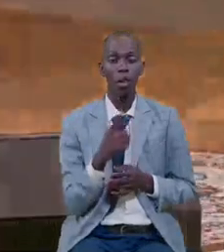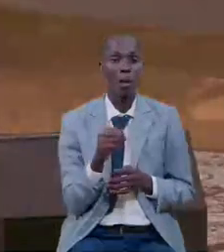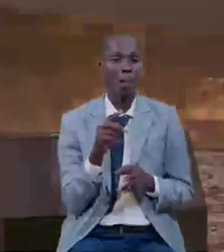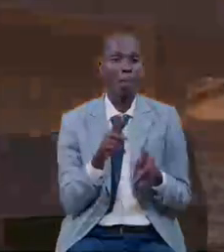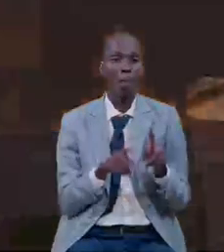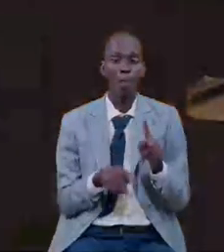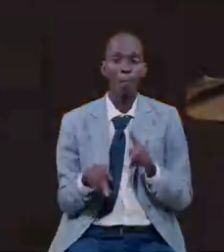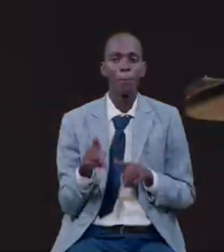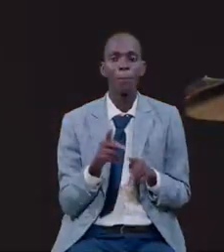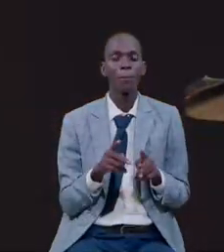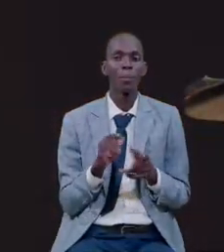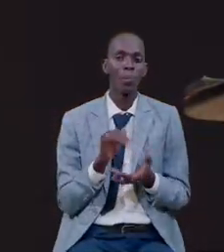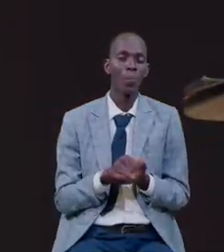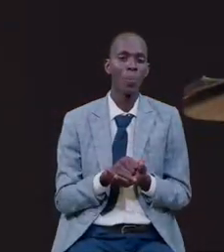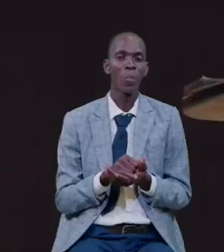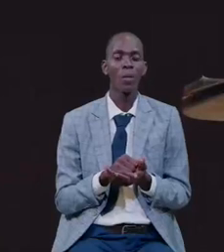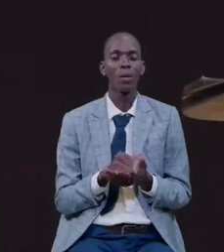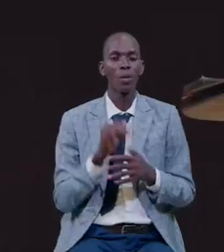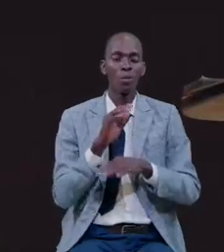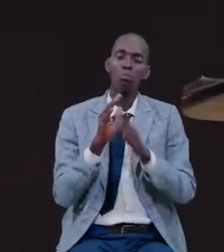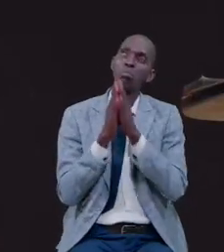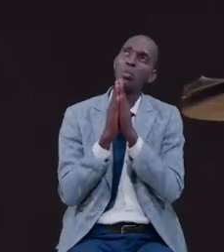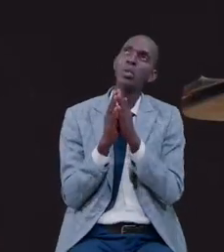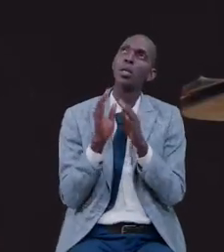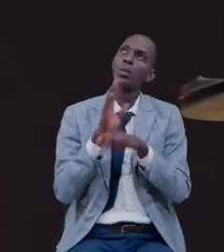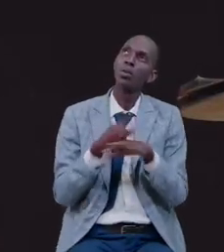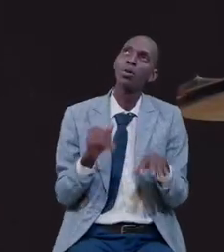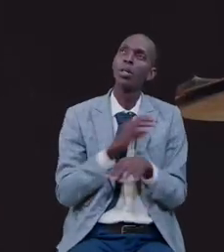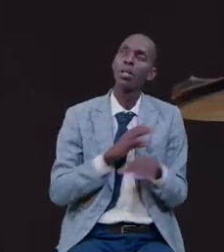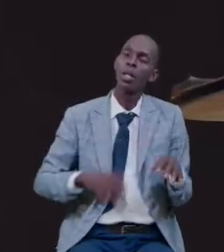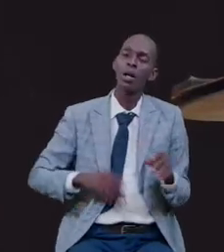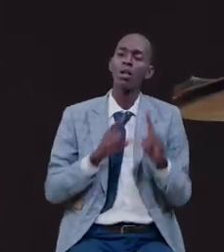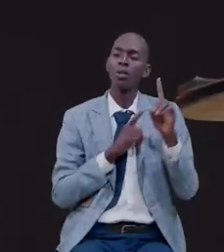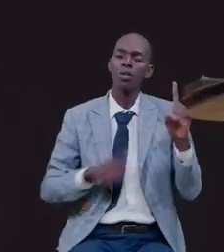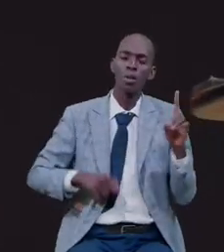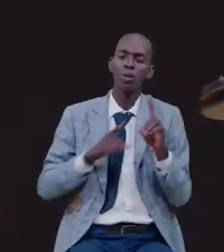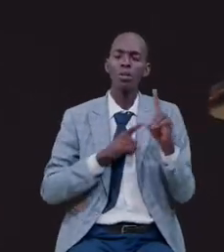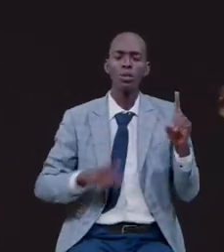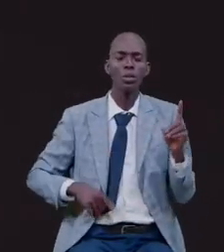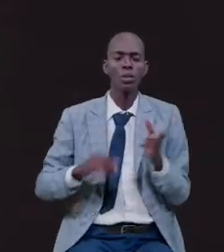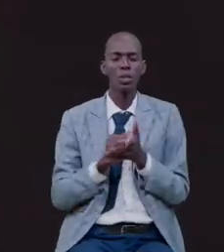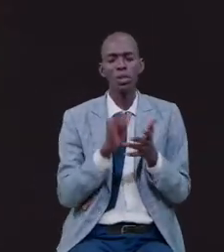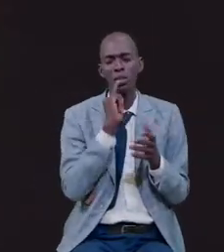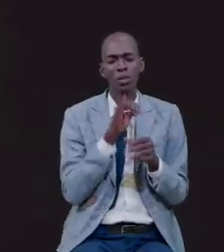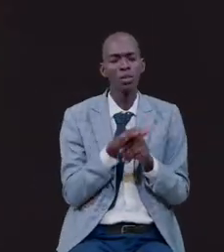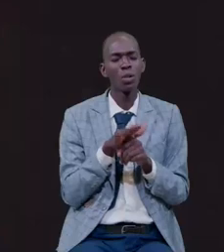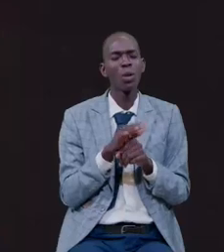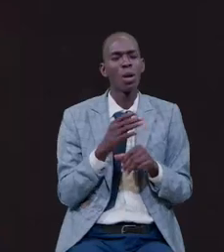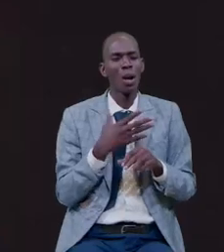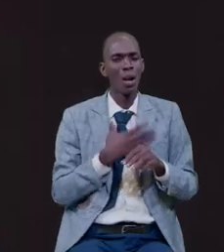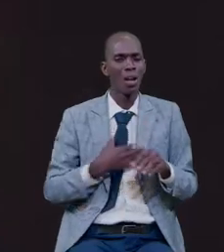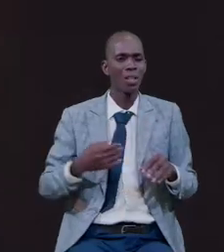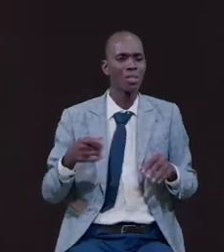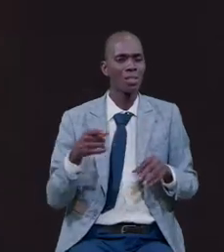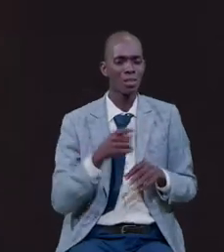Ceux qui appellent Christ Seigneur, Seigneur, que cela suffit pour eux, et ils ne font aucun